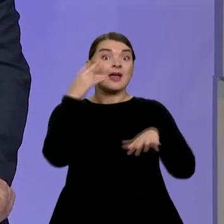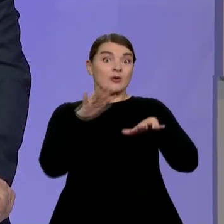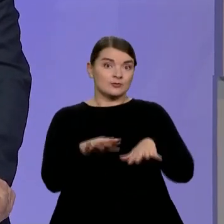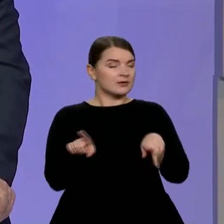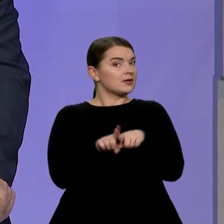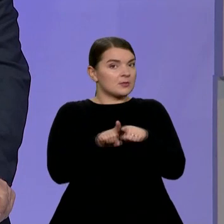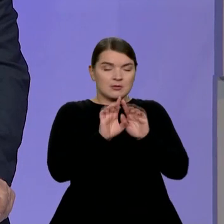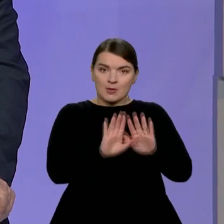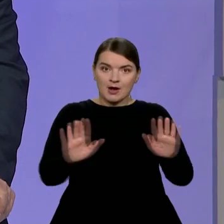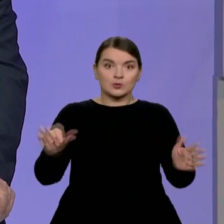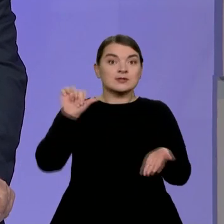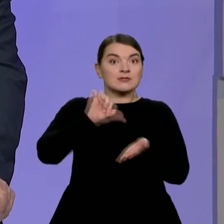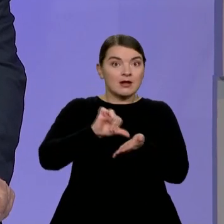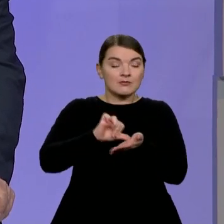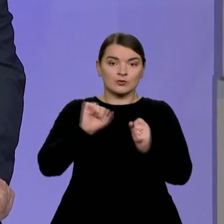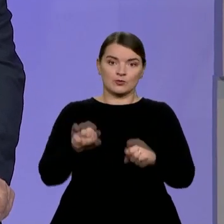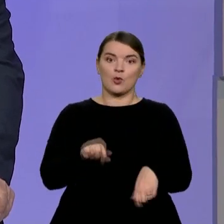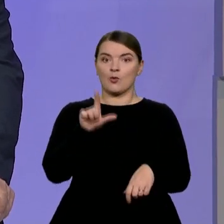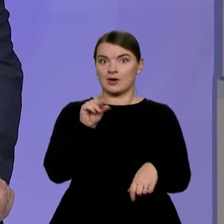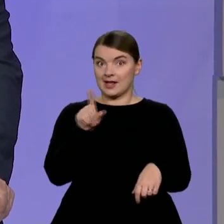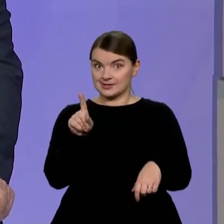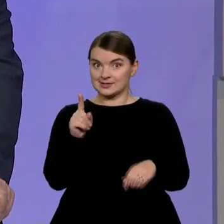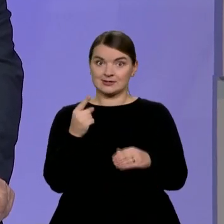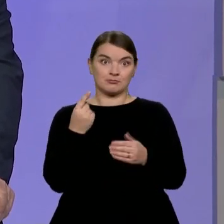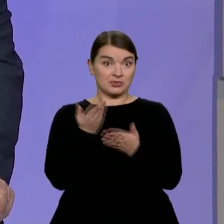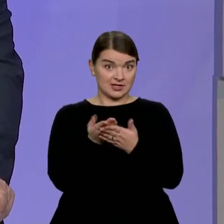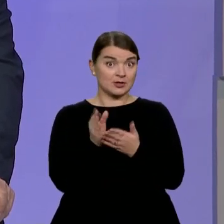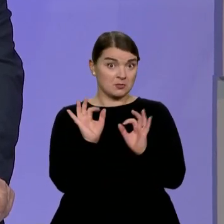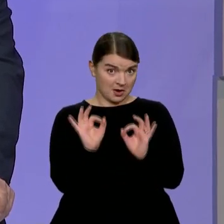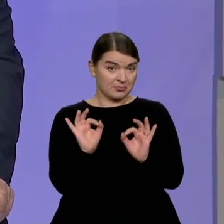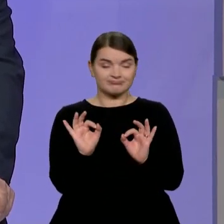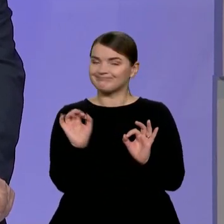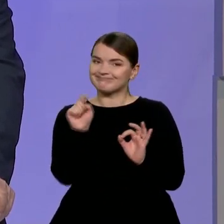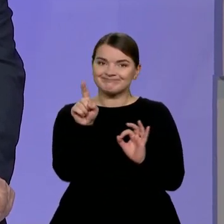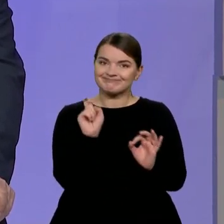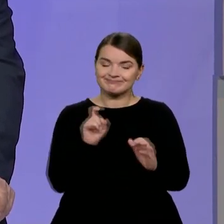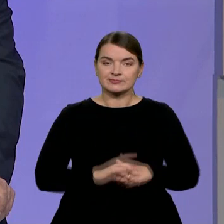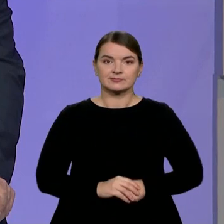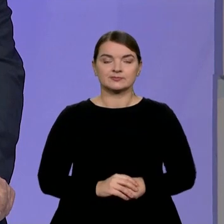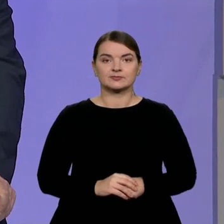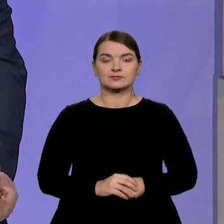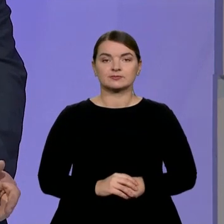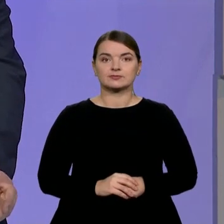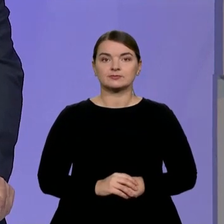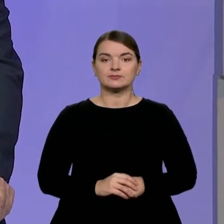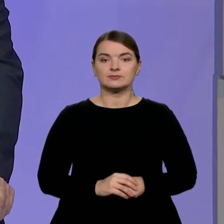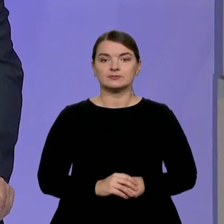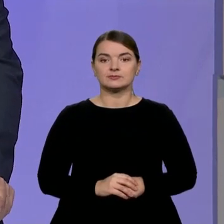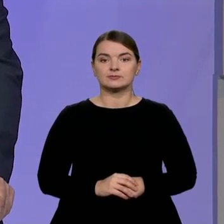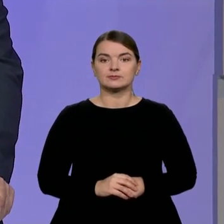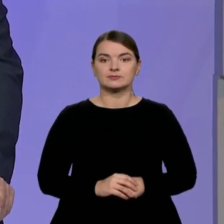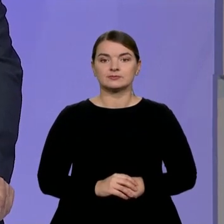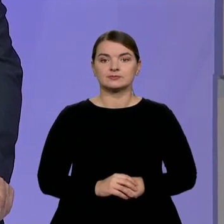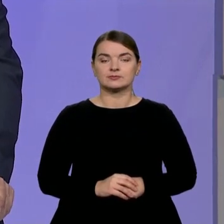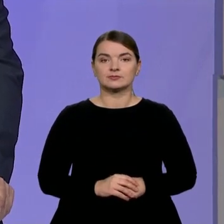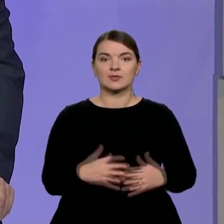parodose, kažin ar yra taip lezas pristatomas, kaip turėtų būti. Tai iš esmės, tai juk, sakykime,